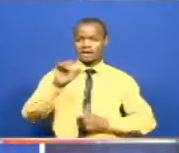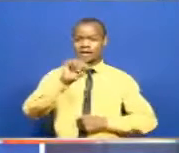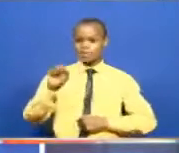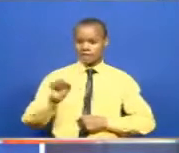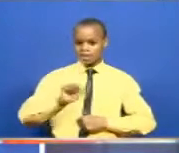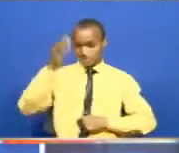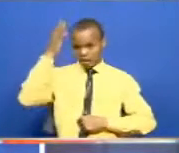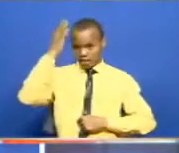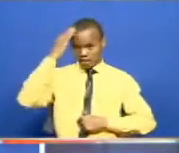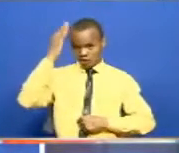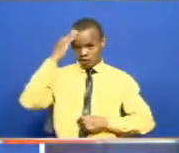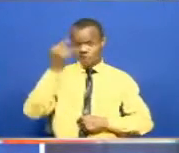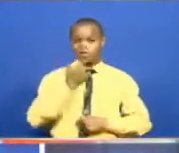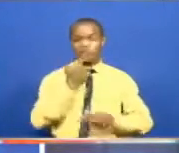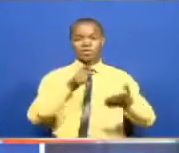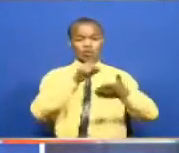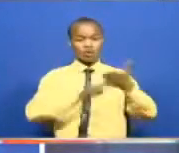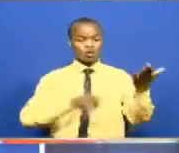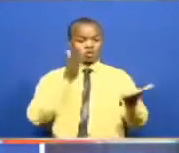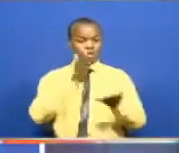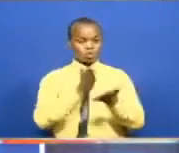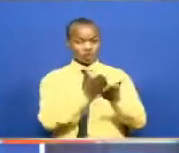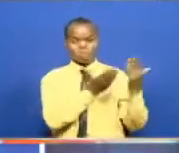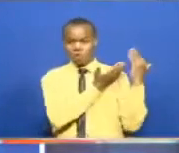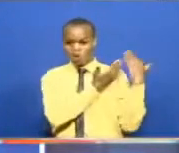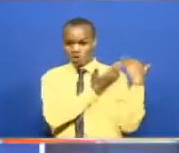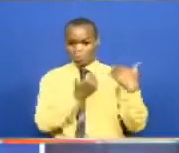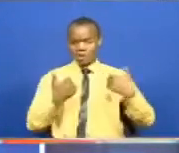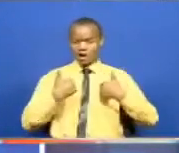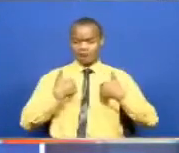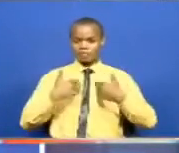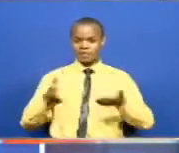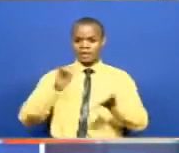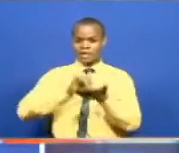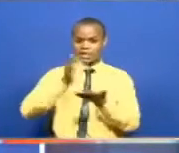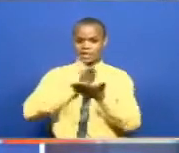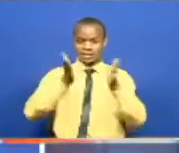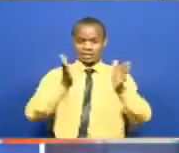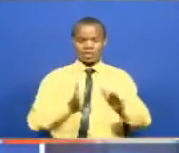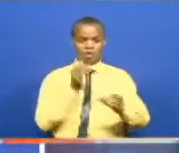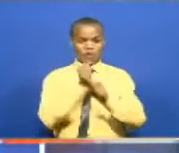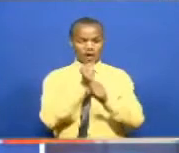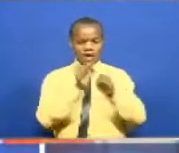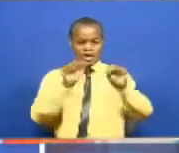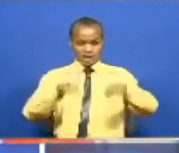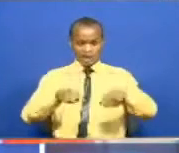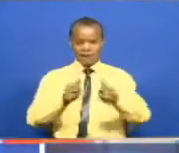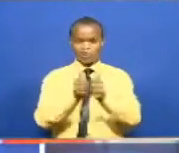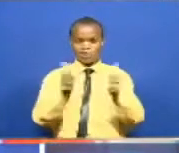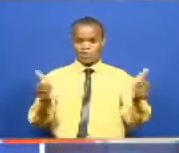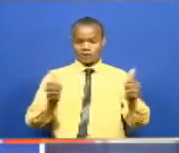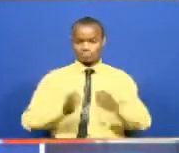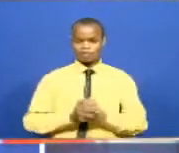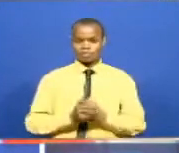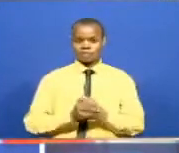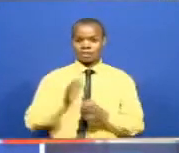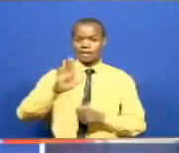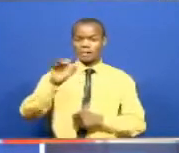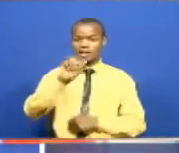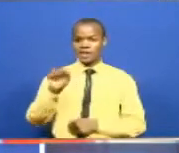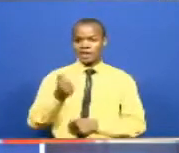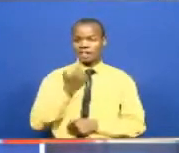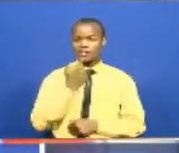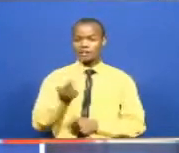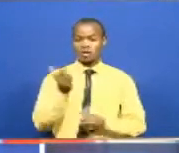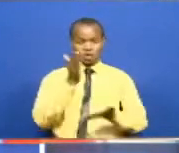Magoha alisema ana imani kwamba sekta hiyo itatekeleza kazi hiyo ipasavyo. Profesa Magoha alionya kwamba hatua